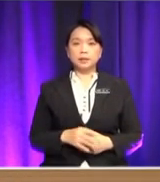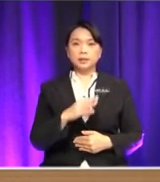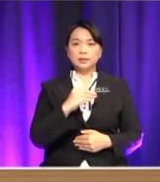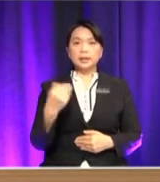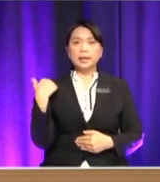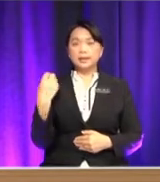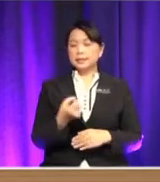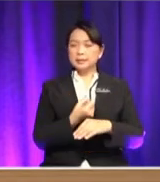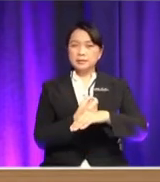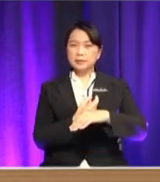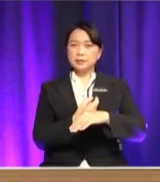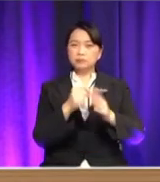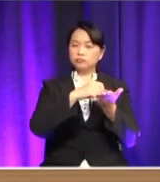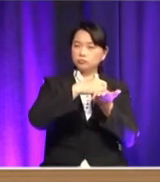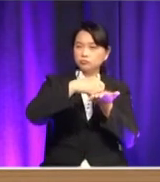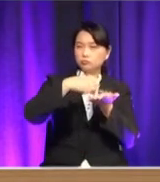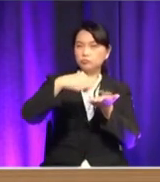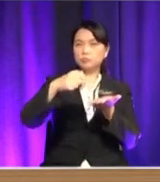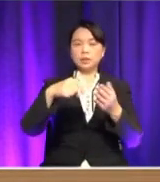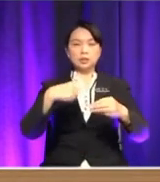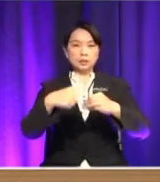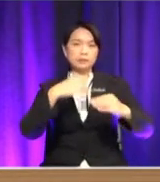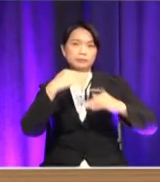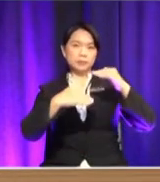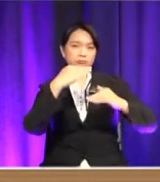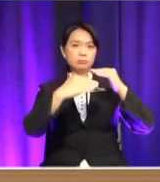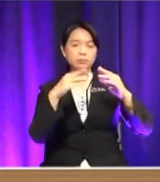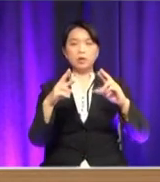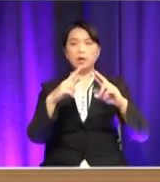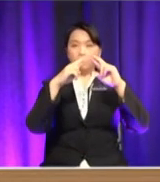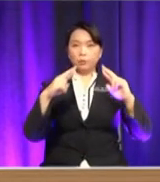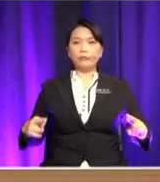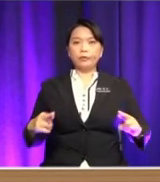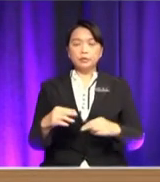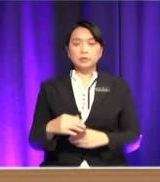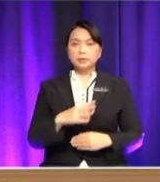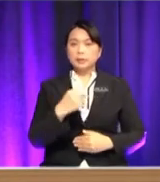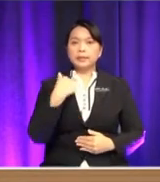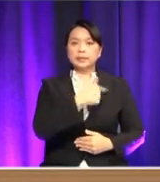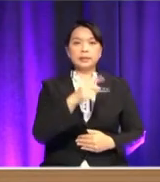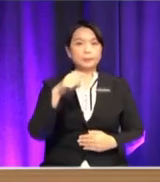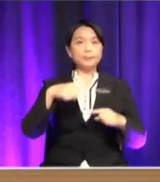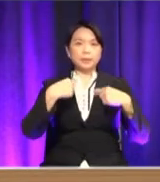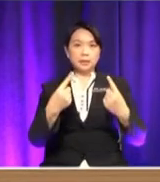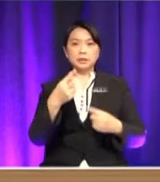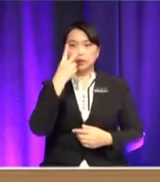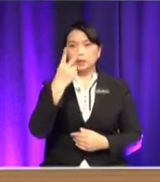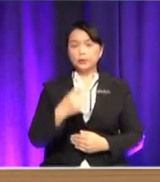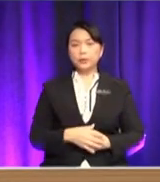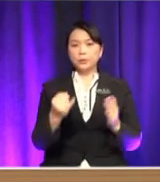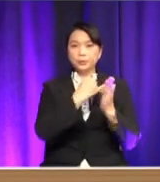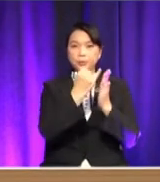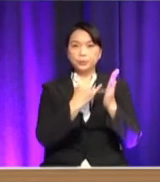juga sedikit catatan dekat situ ada binaan Bumbung ya Hai baik Bunda kita pergi ke elemen yang selanjutnya ialah